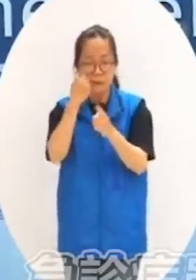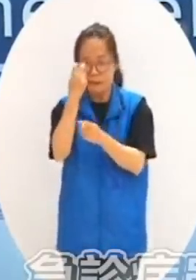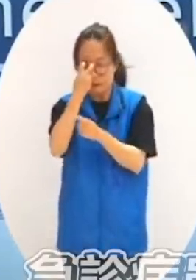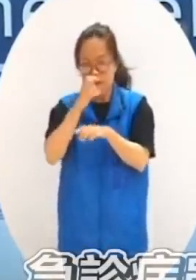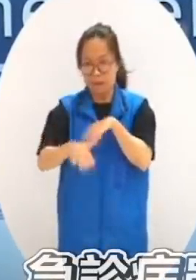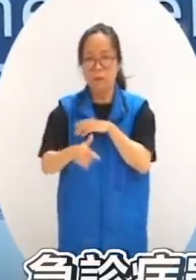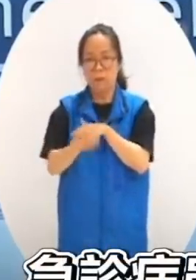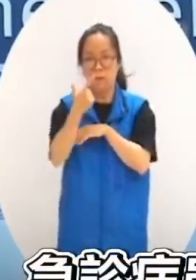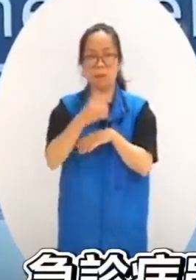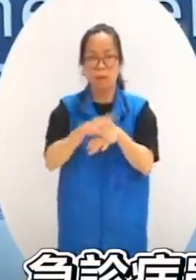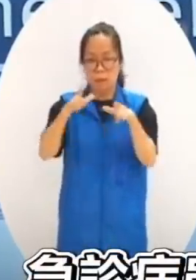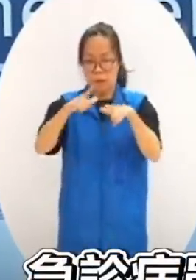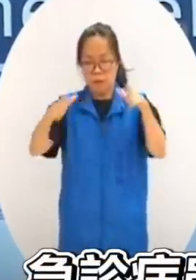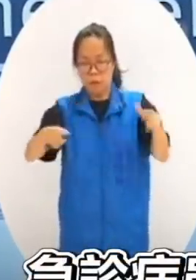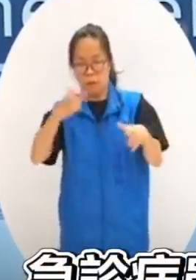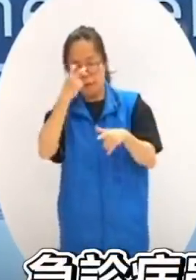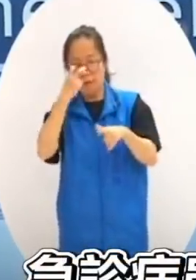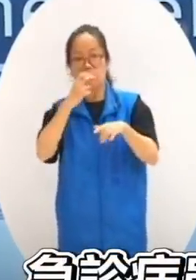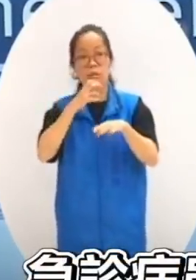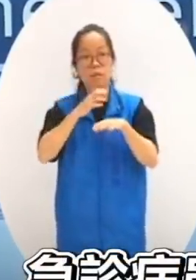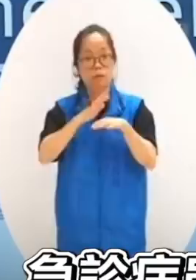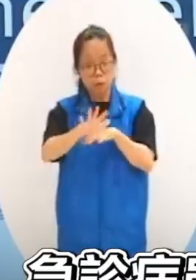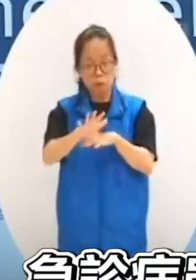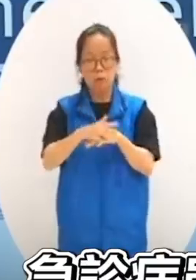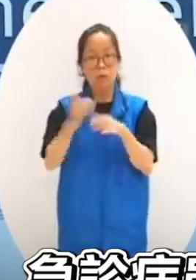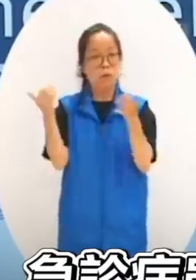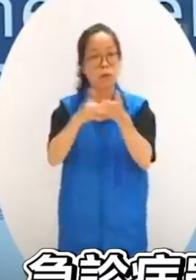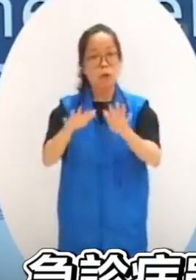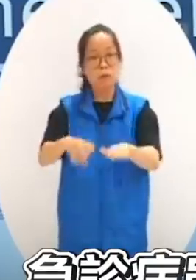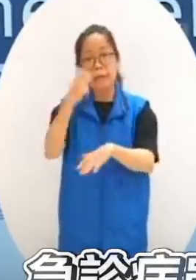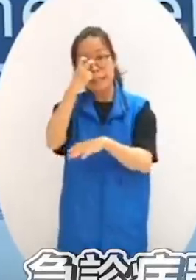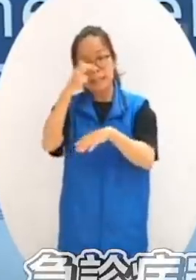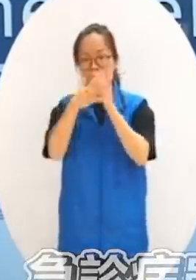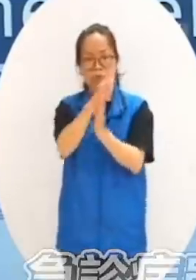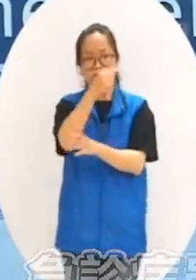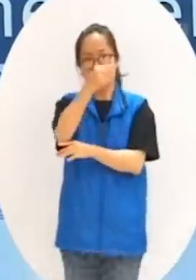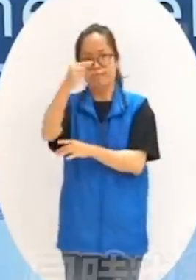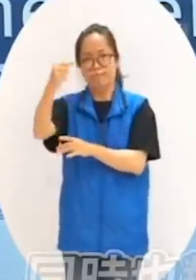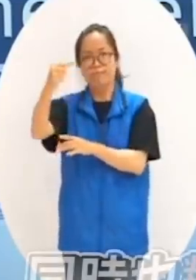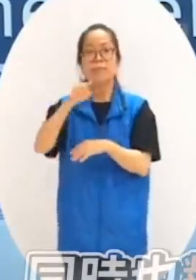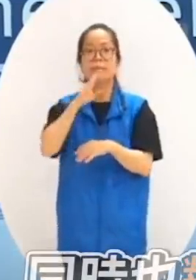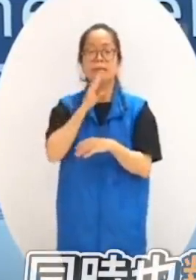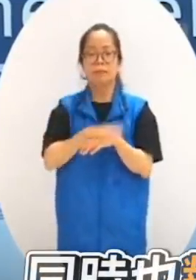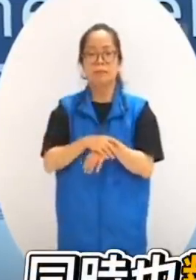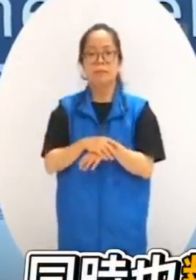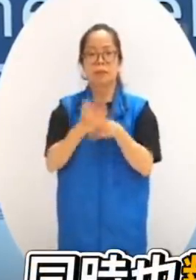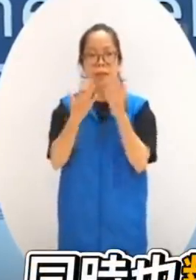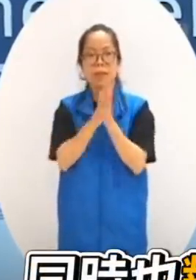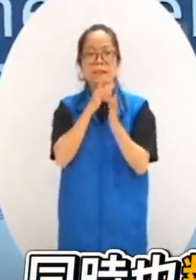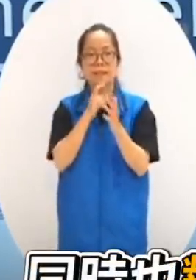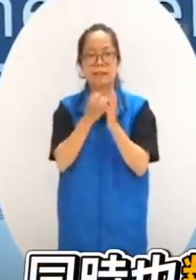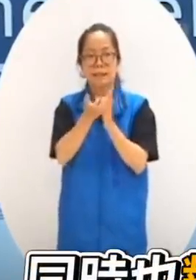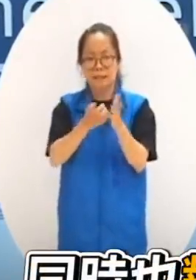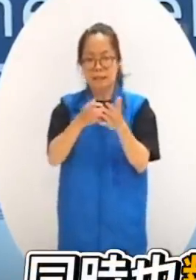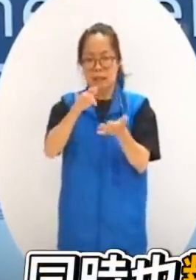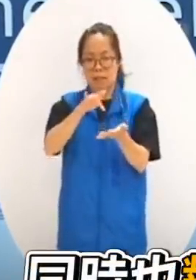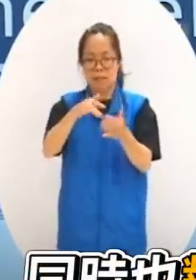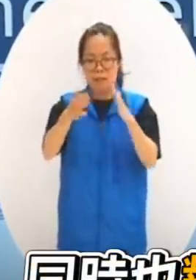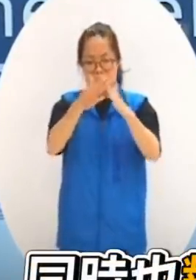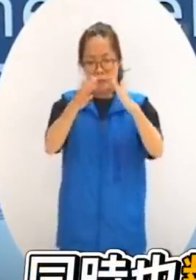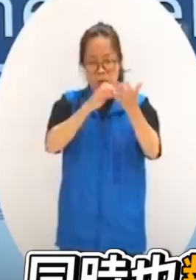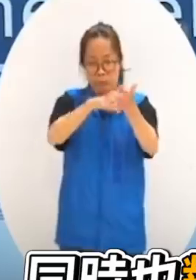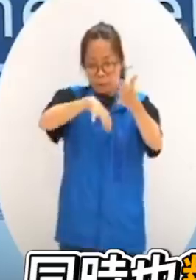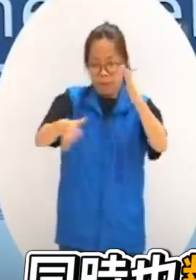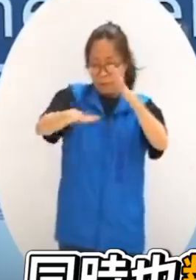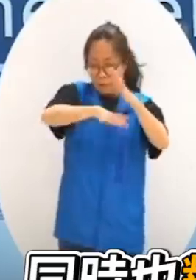围裁剪不是？在目前我们裁剪都是阴性，而且院内跟全面消毒，尤其